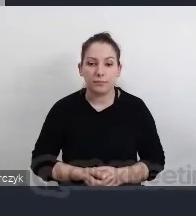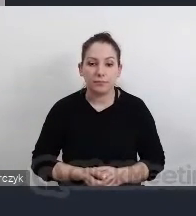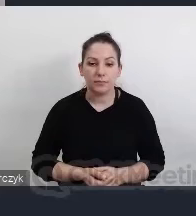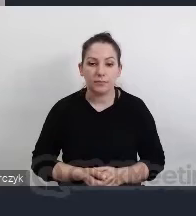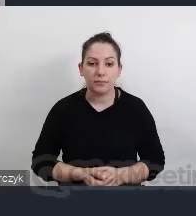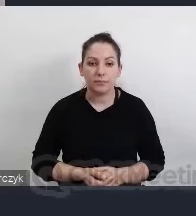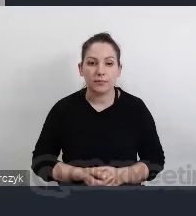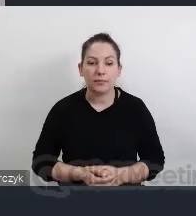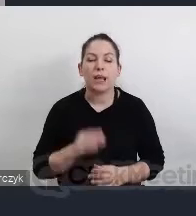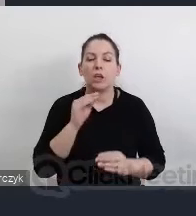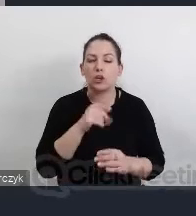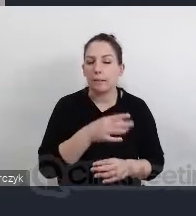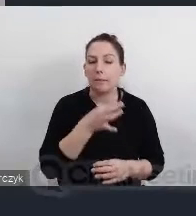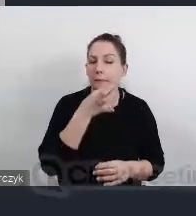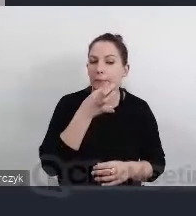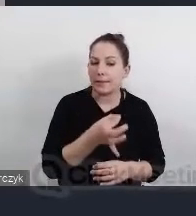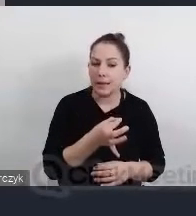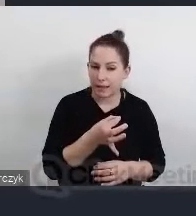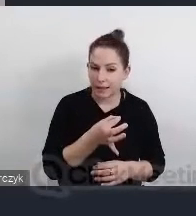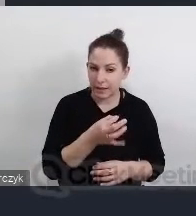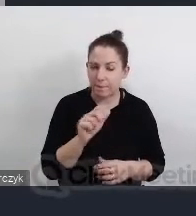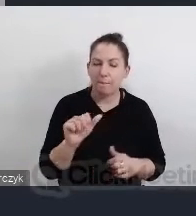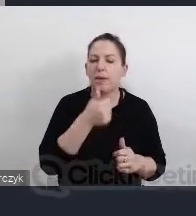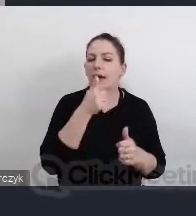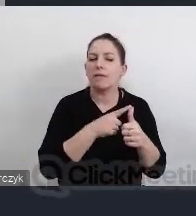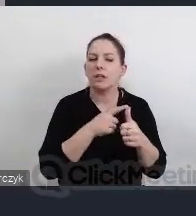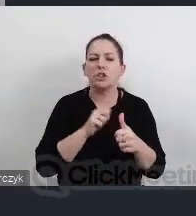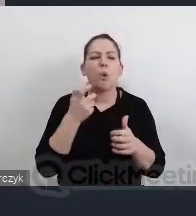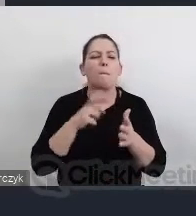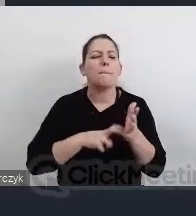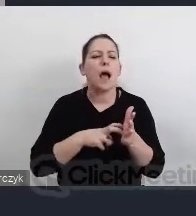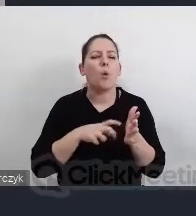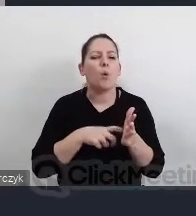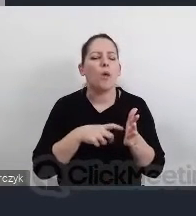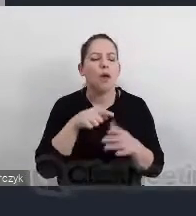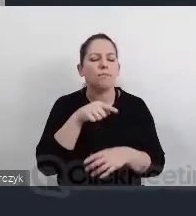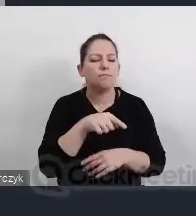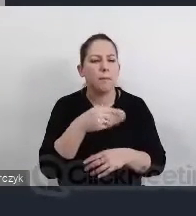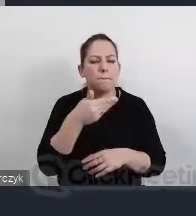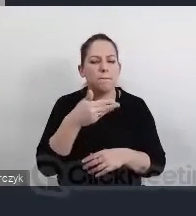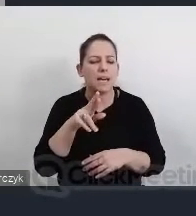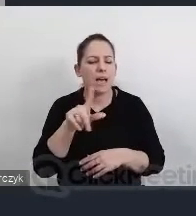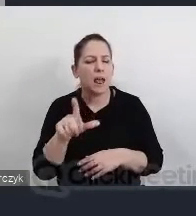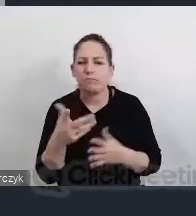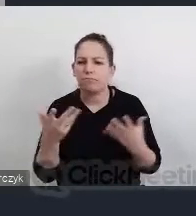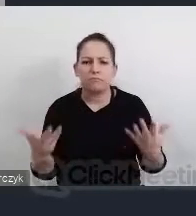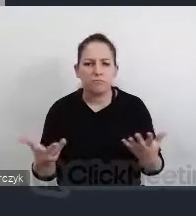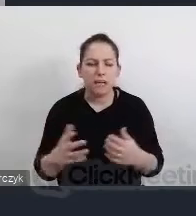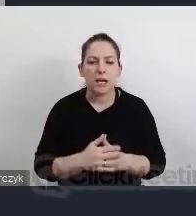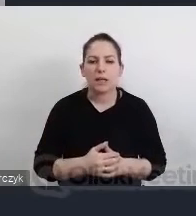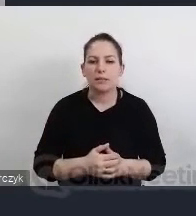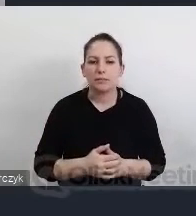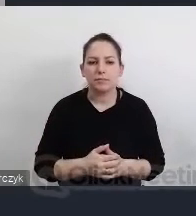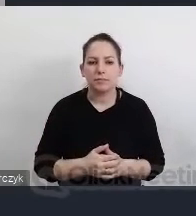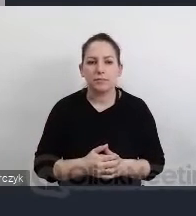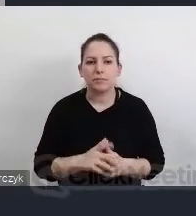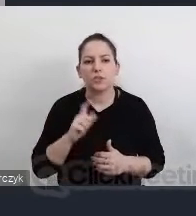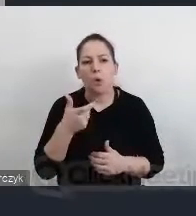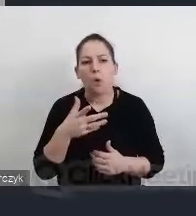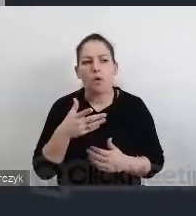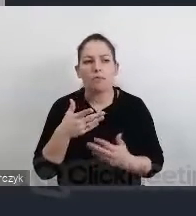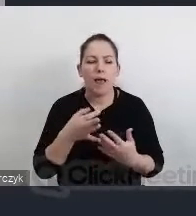Wrócę do tego pytania pierwotnego, czego brakuje w MRL-u, co albo co mogłoby być